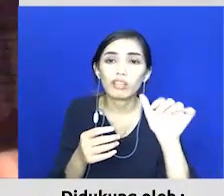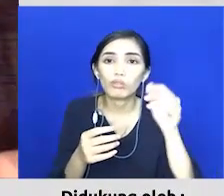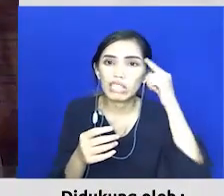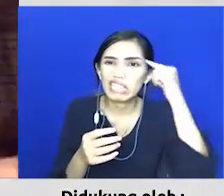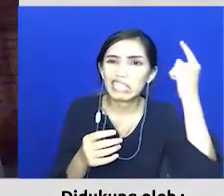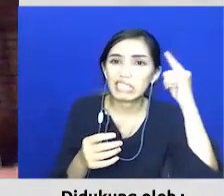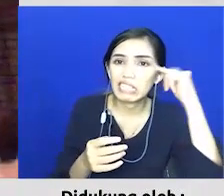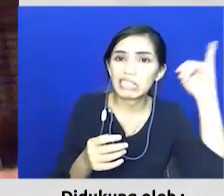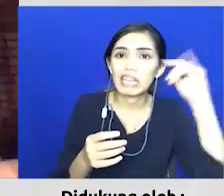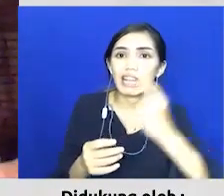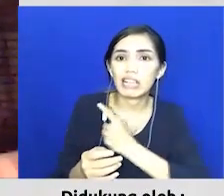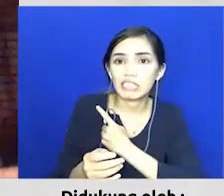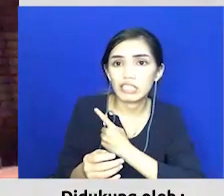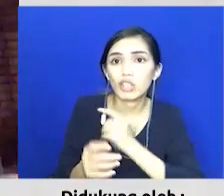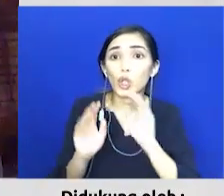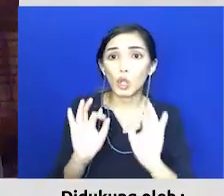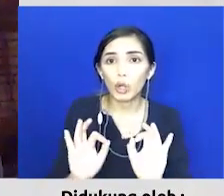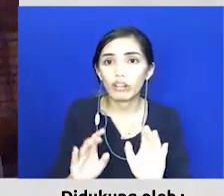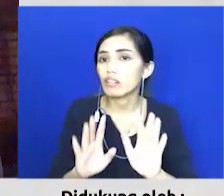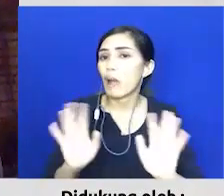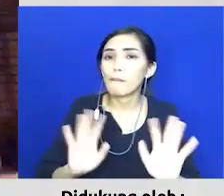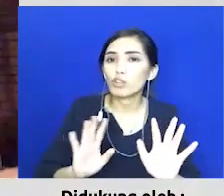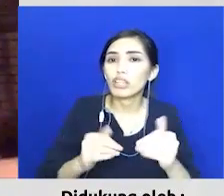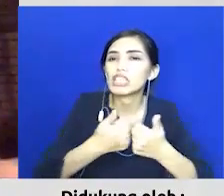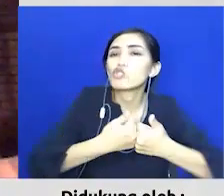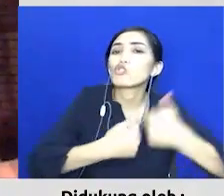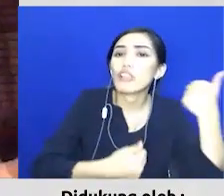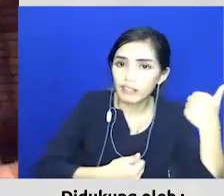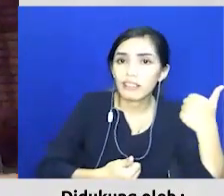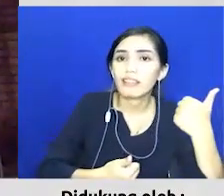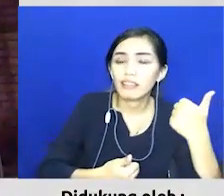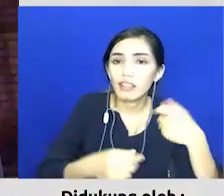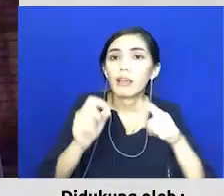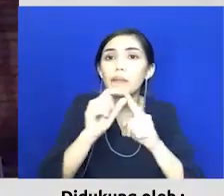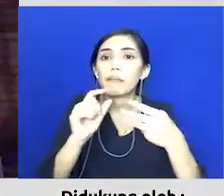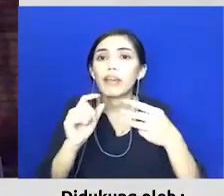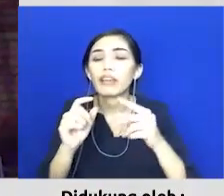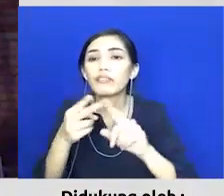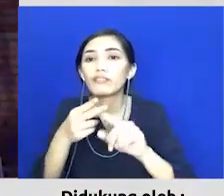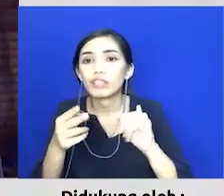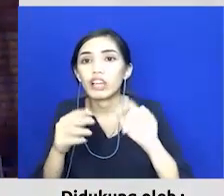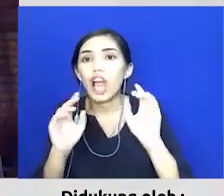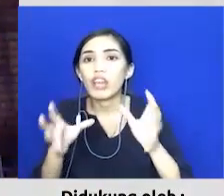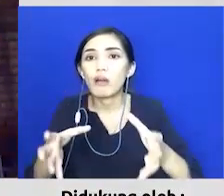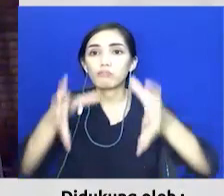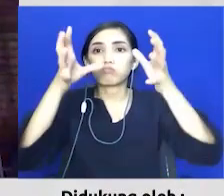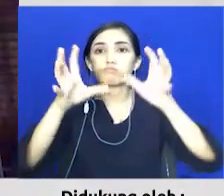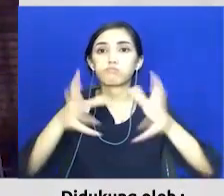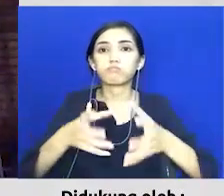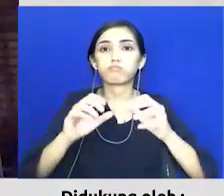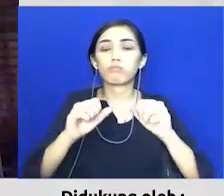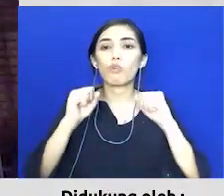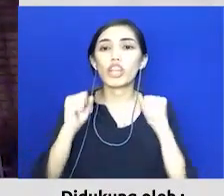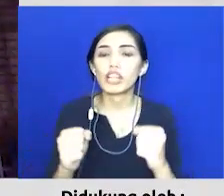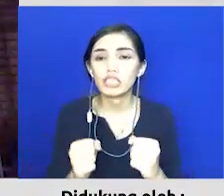untuk kemudian diteruskan oleh anaknya Irwan Usmar Ismail dan masih memproduksi film terakhir dari Teguh Karya di tahun